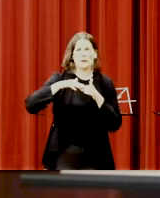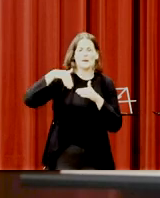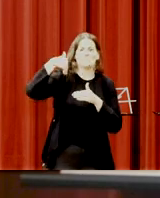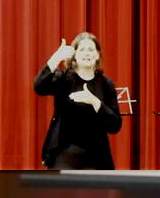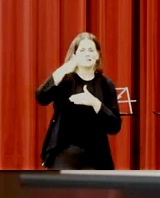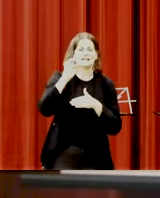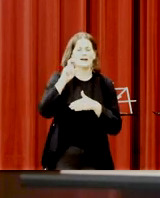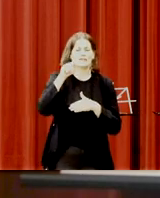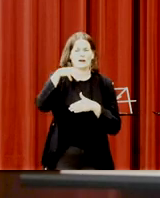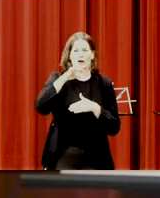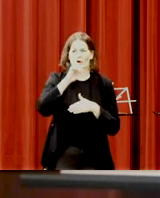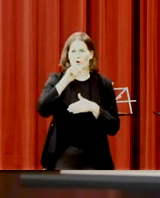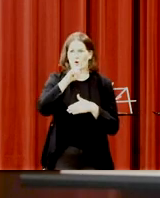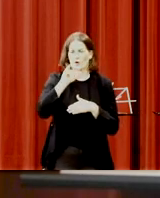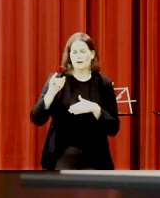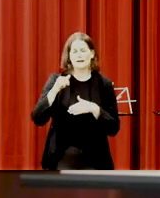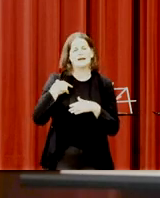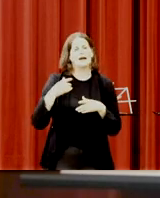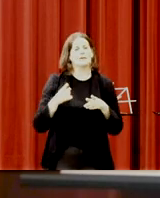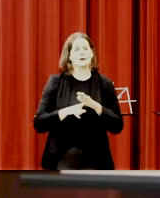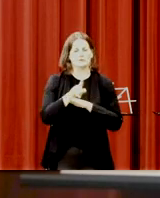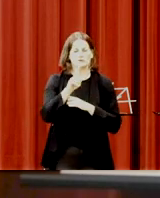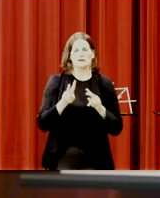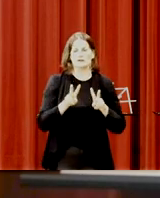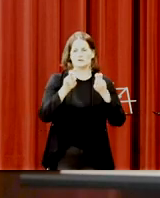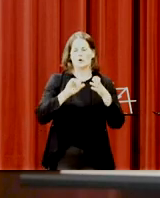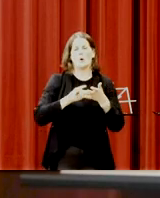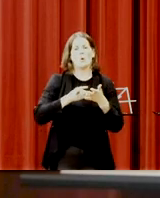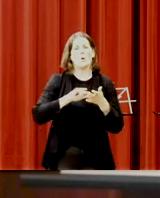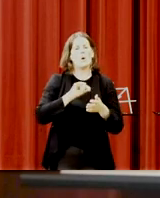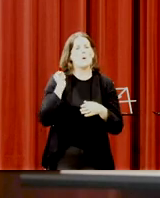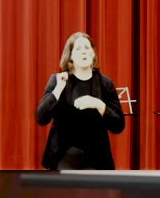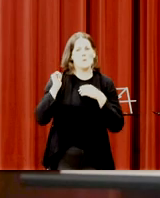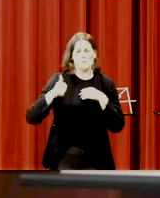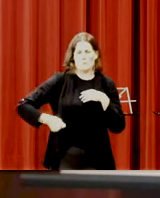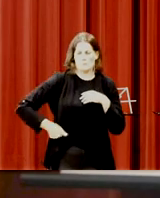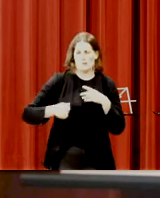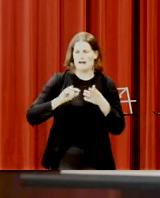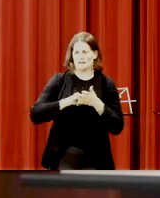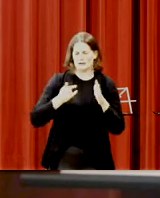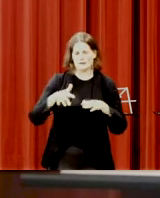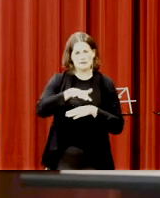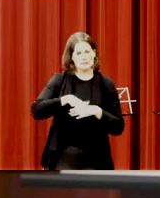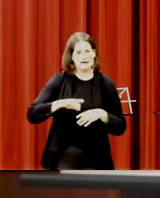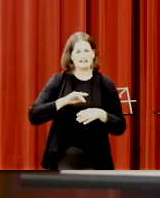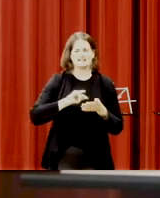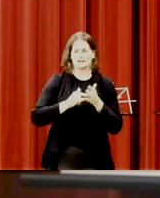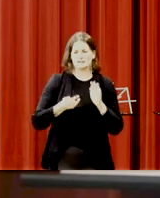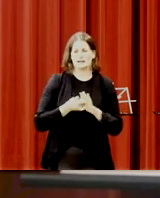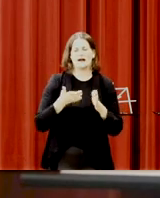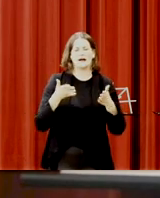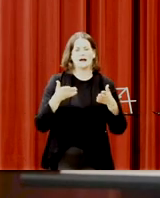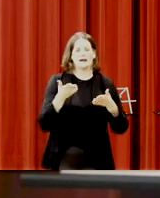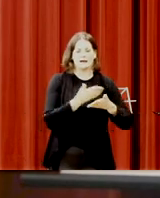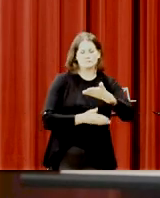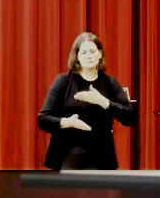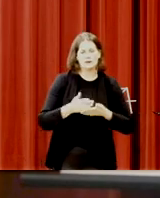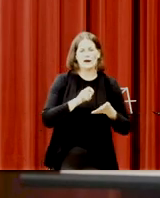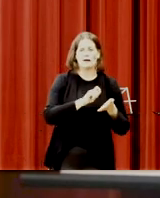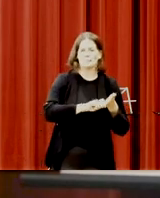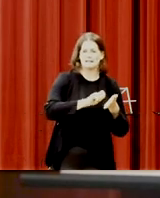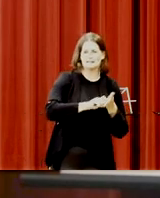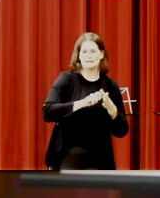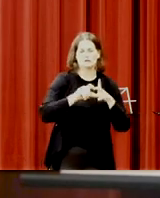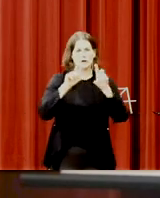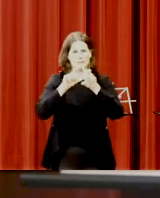entre l'administració pública, el sector empresarial i la universitat és bàsica per l'evolució. Jo m'he dedicat 20 anys en aquesta casa a